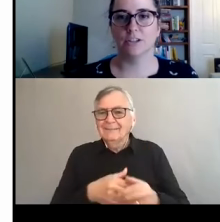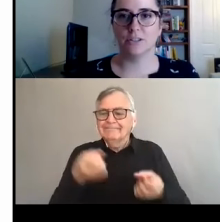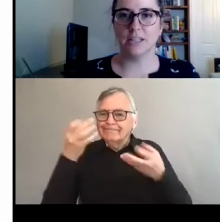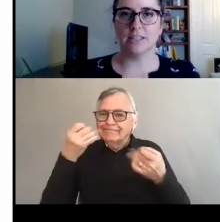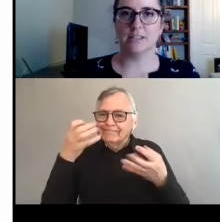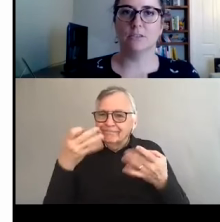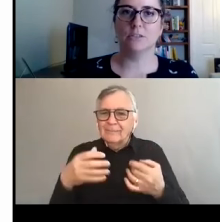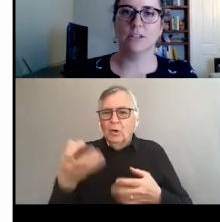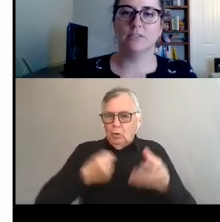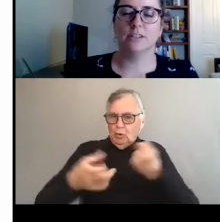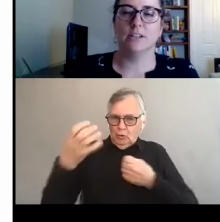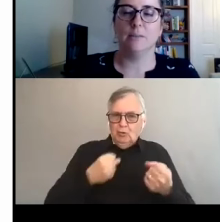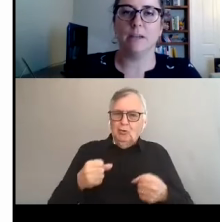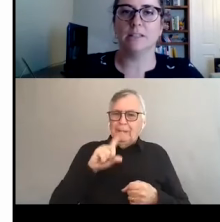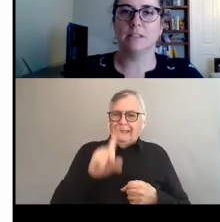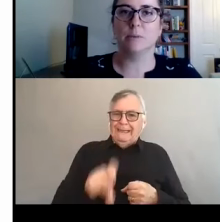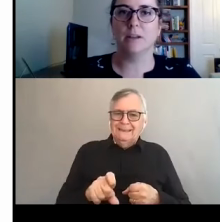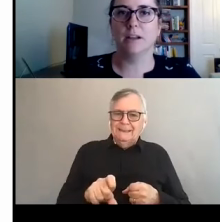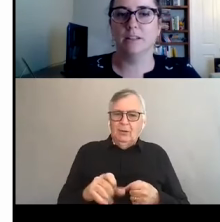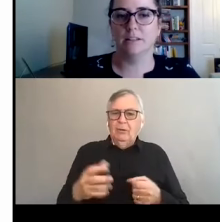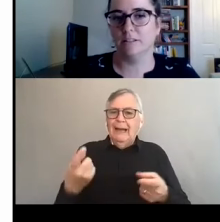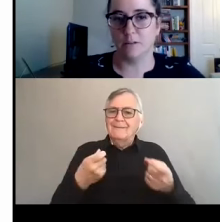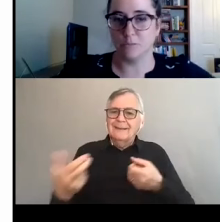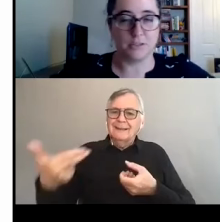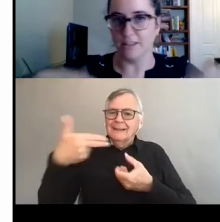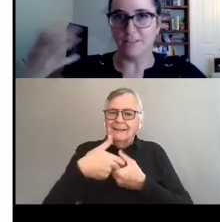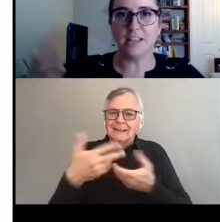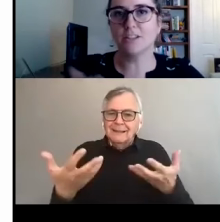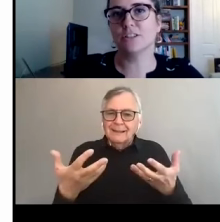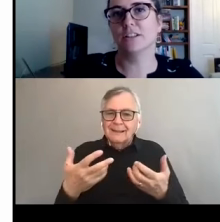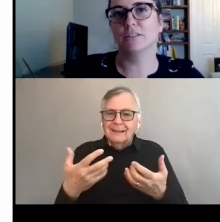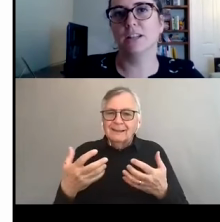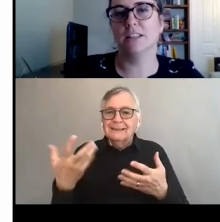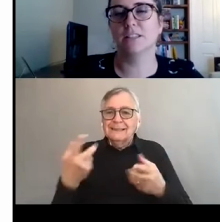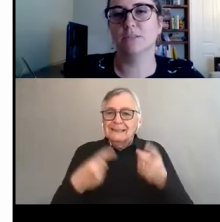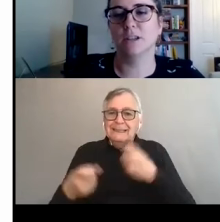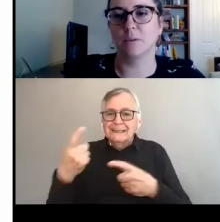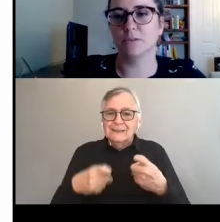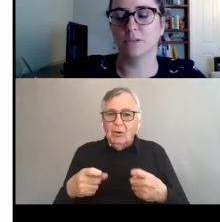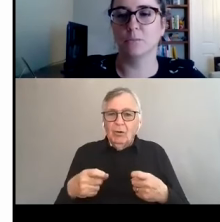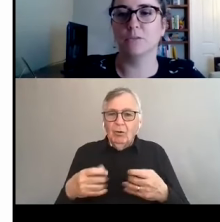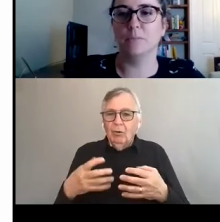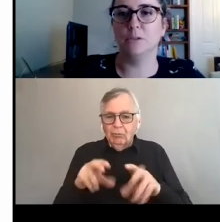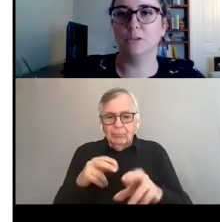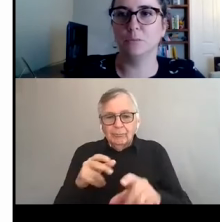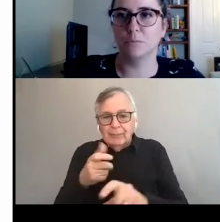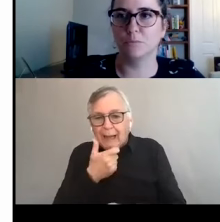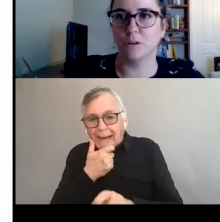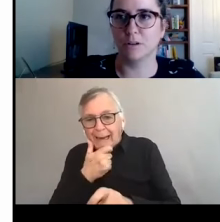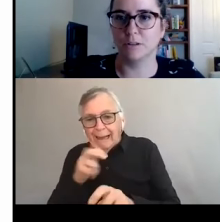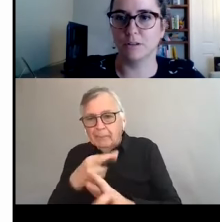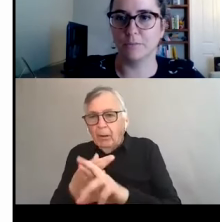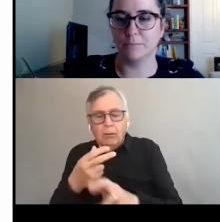déjà reçu des questions. J'invite les participants à en poser davantage. Dans l'onglet questions et réponses, on a un bon 20 minutes